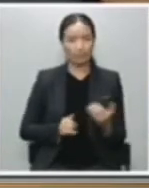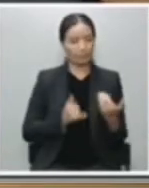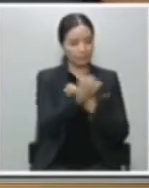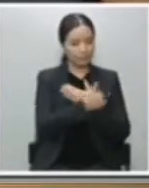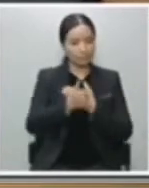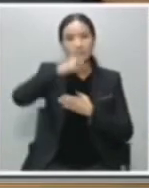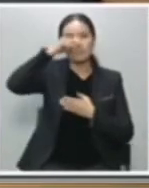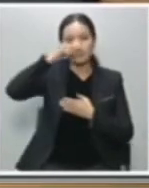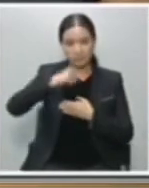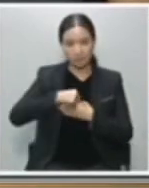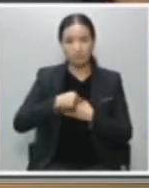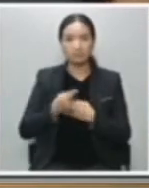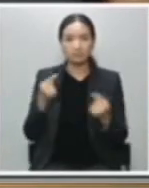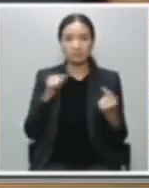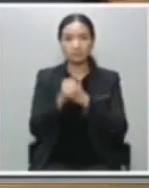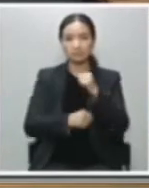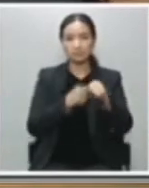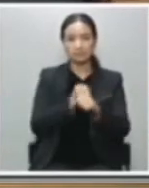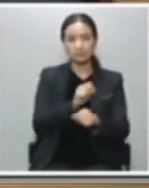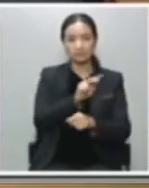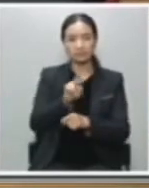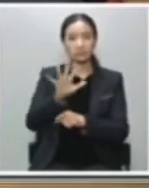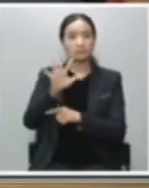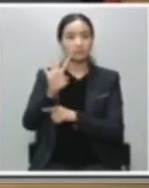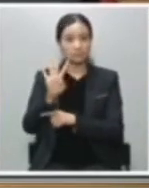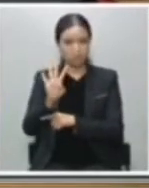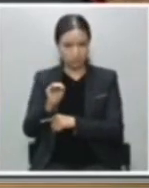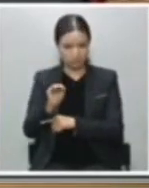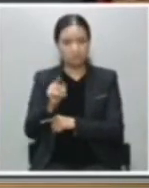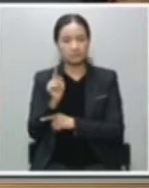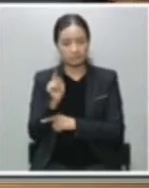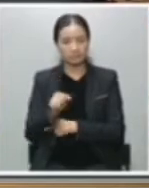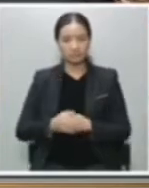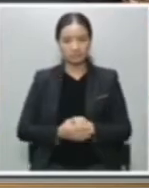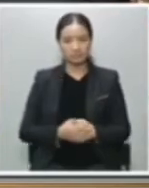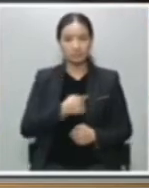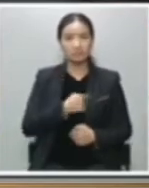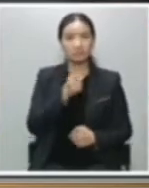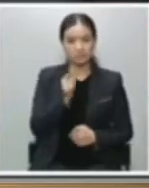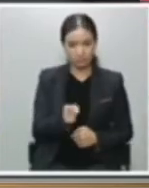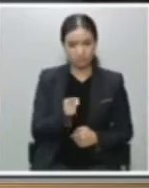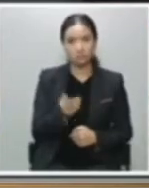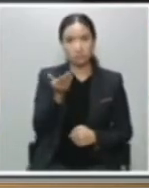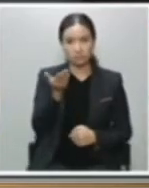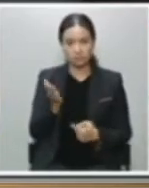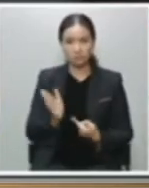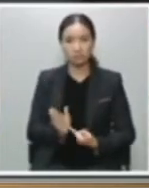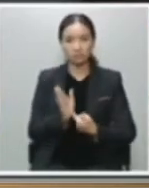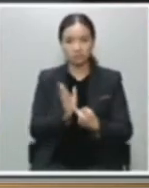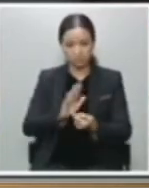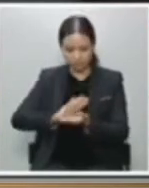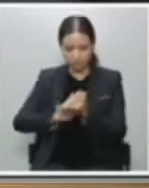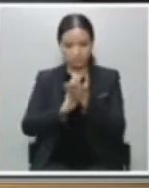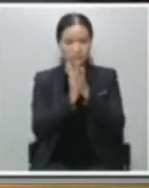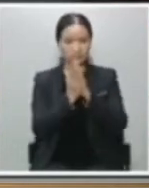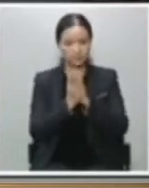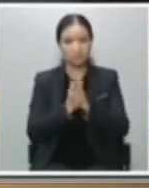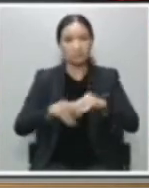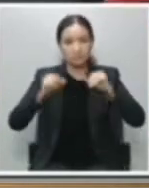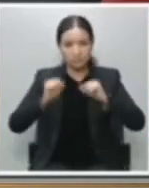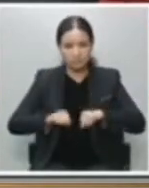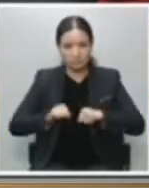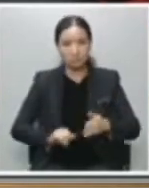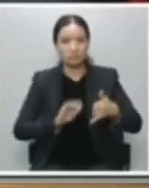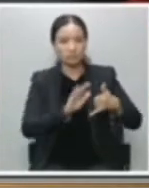นี่เข้าไปถึงปี40จริงๆใจจริงนี่ผมอยากขอเสนอเปลี่ยนแปลงยติของอาจารย์กนกด้วย